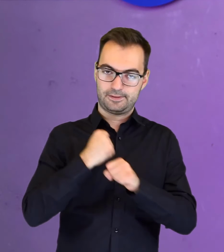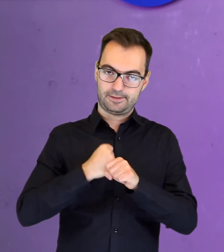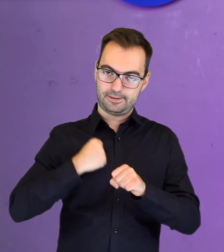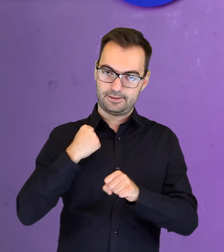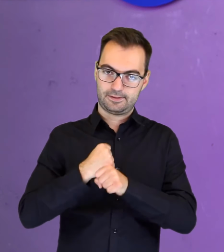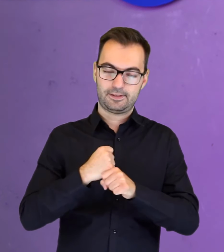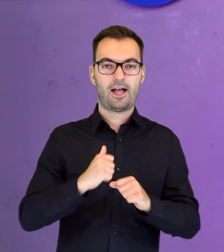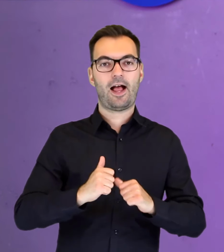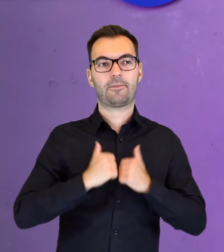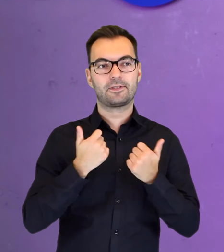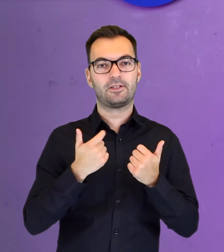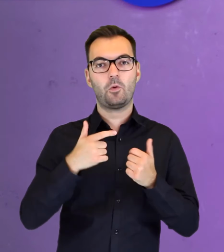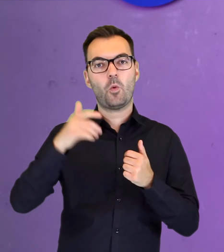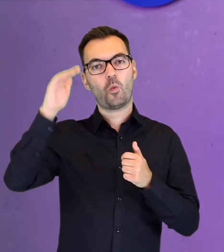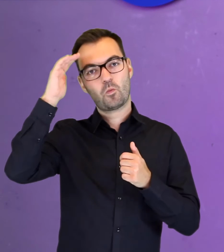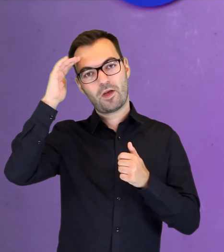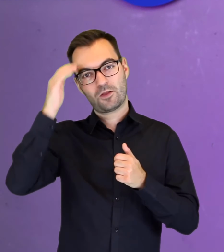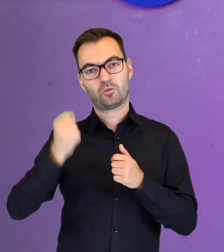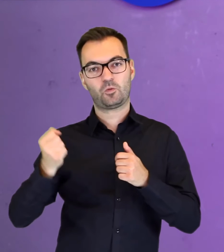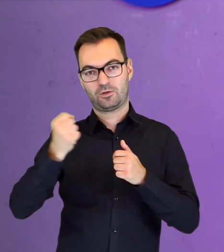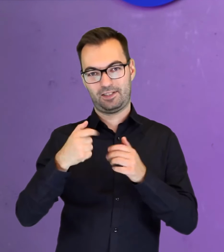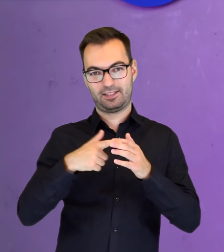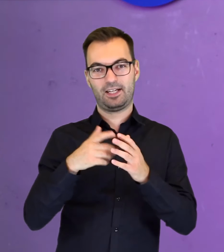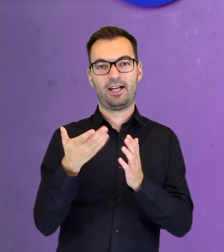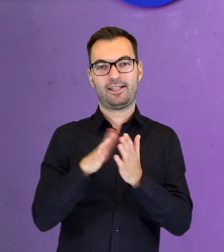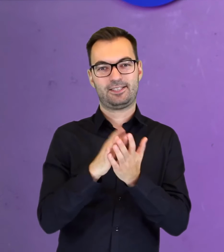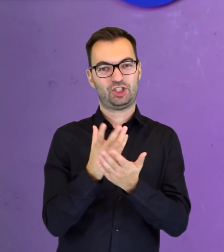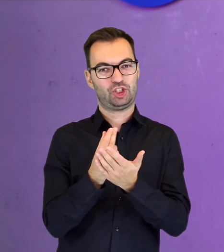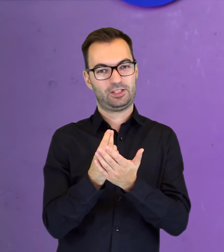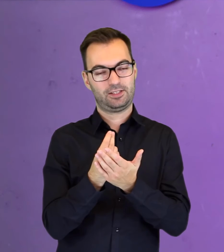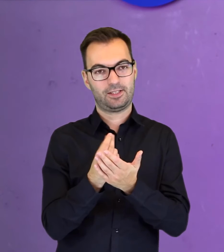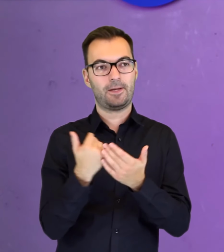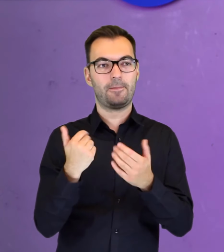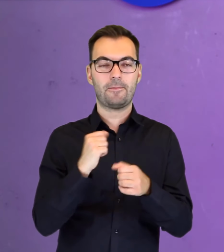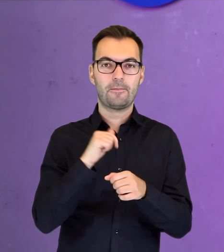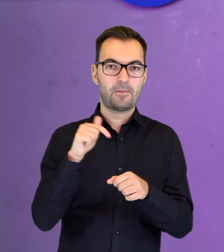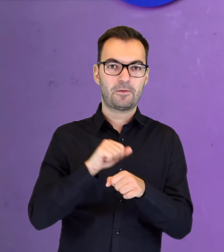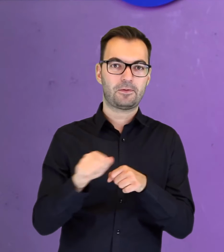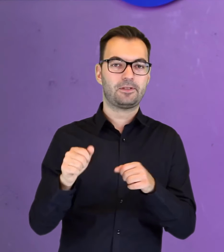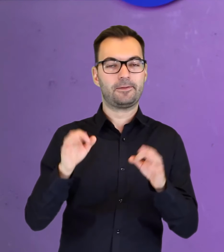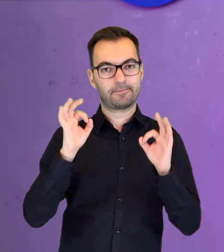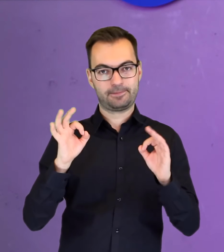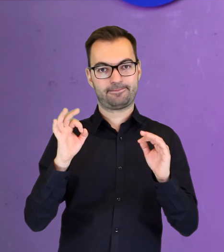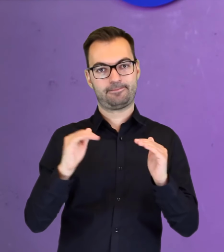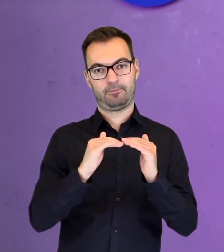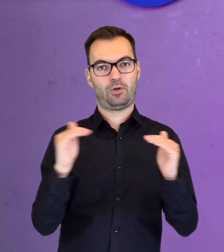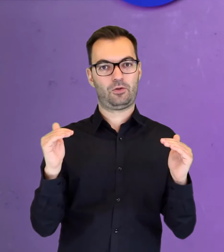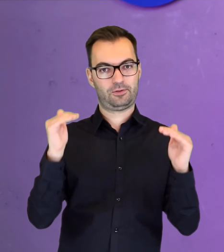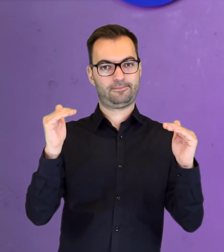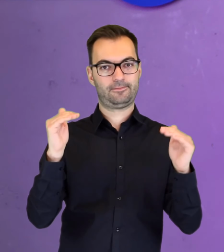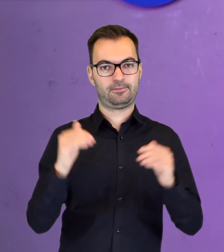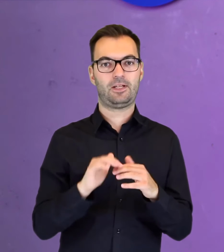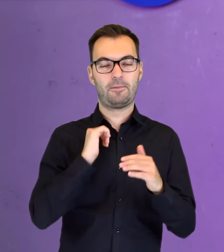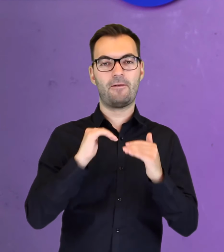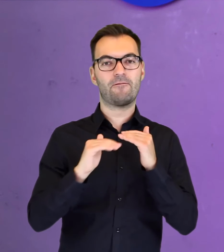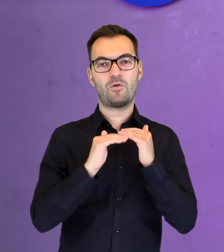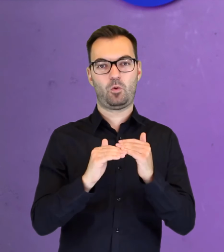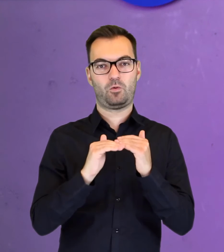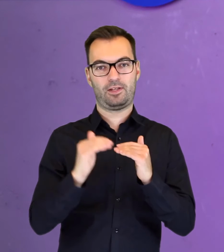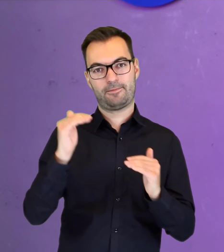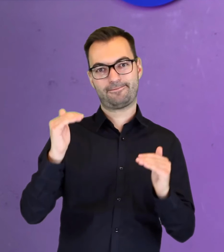w Polsce musimy zrobić by jeszcze bardzo dużo w kontekście tego żeby umiejętność korzystania z